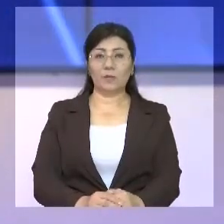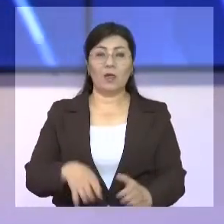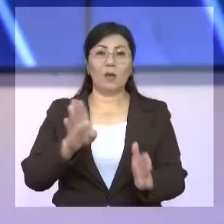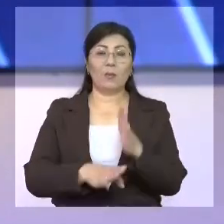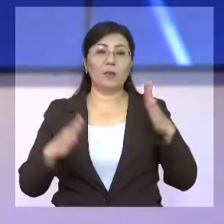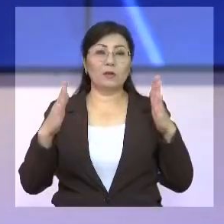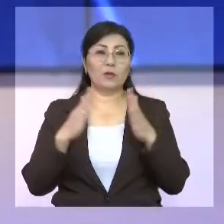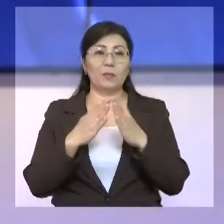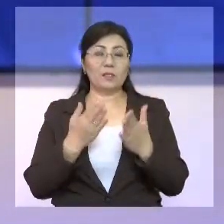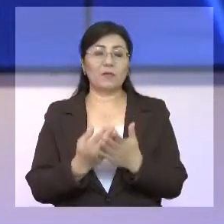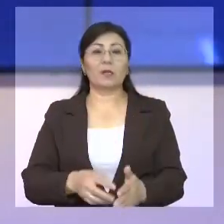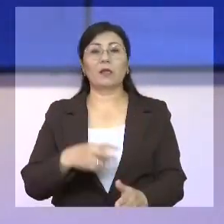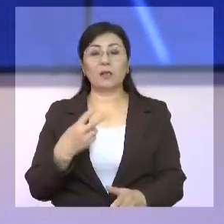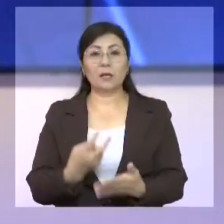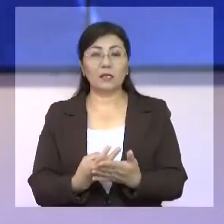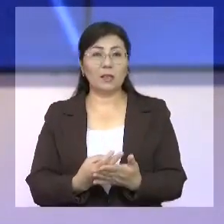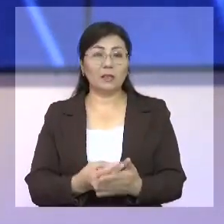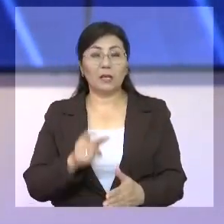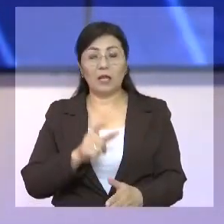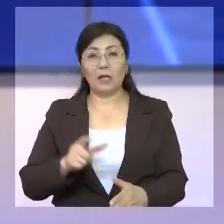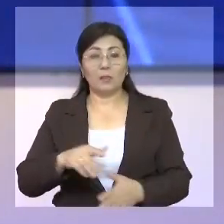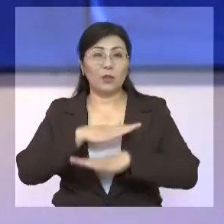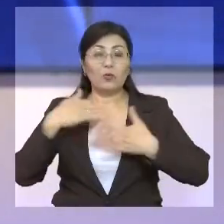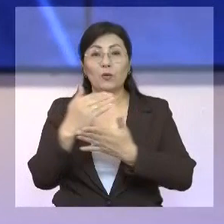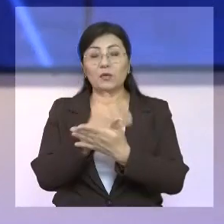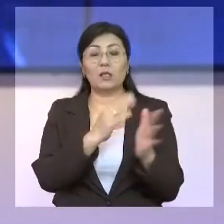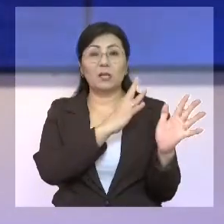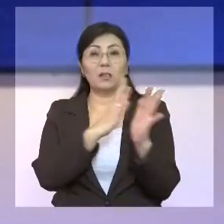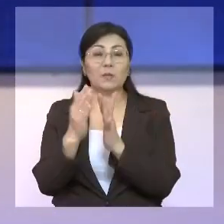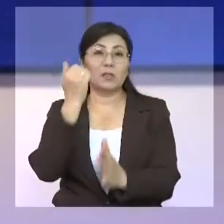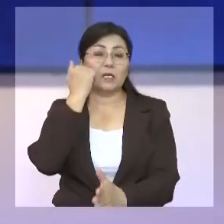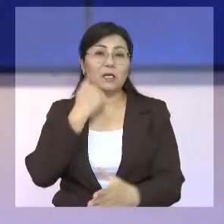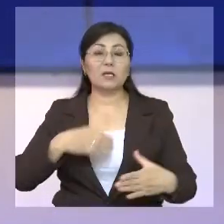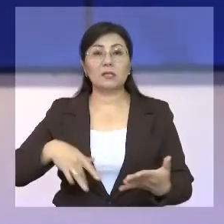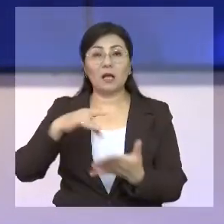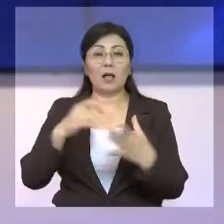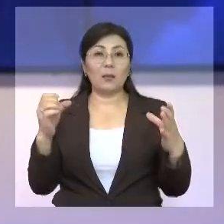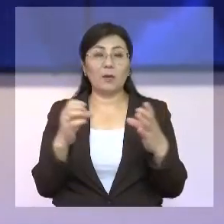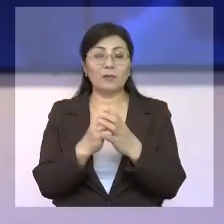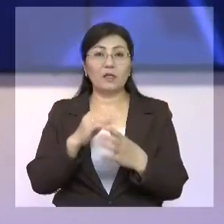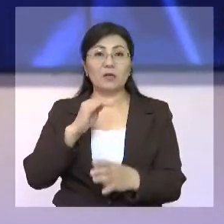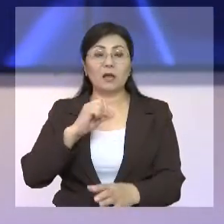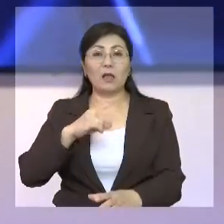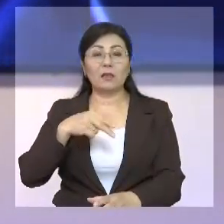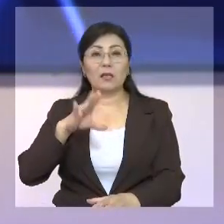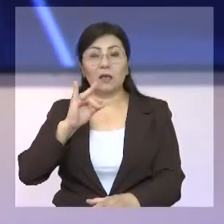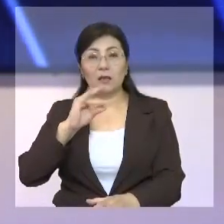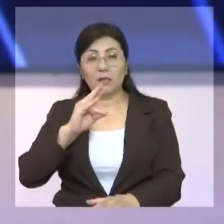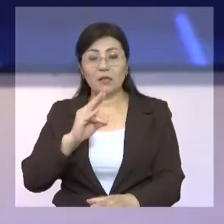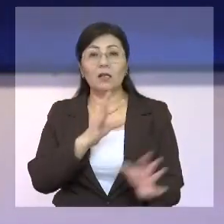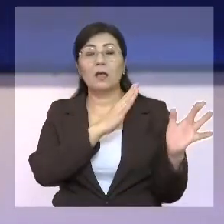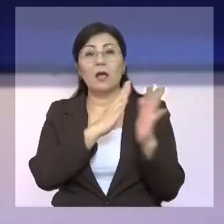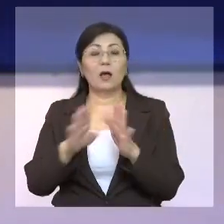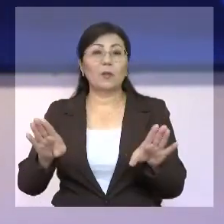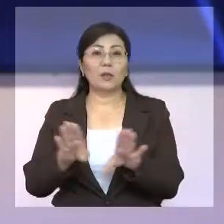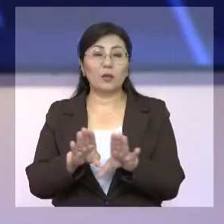Üysüzler tünep, işkilikke salıngandar jiye jinalatın sayabak. Eski kala audandagı Әлібек Жангелдин аллеясына жұртшылық осы